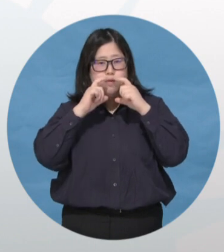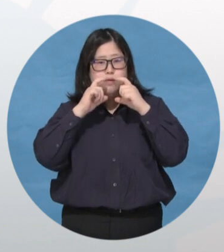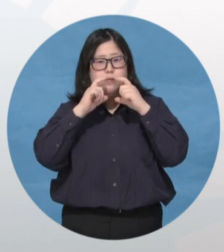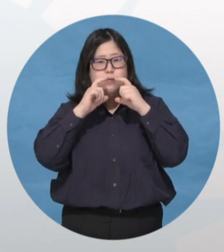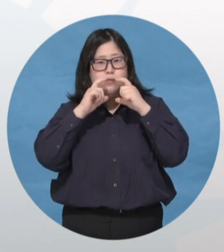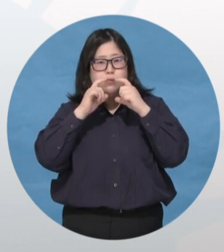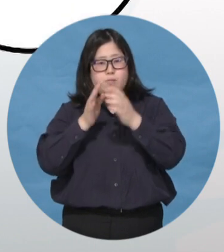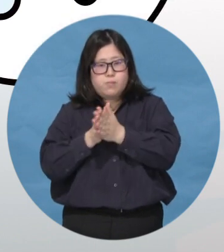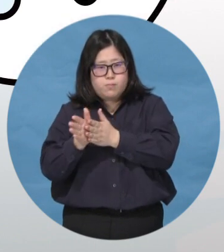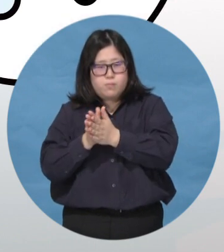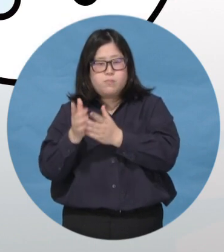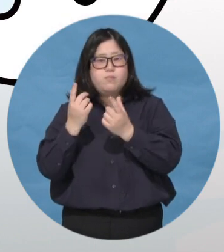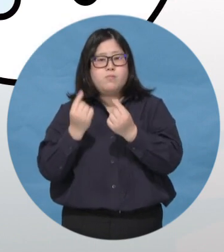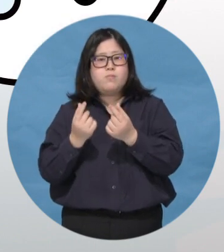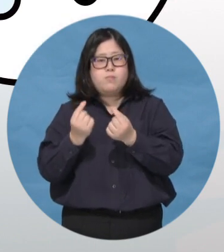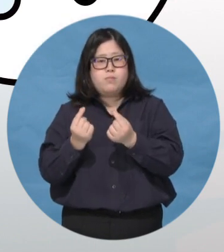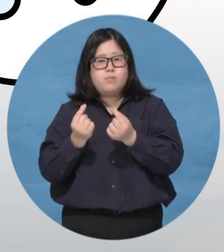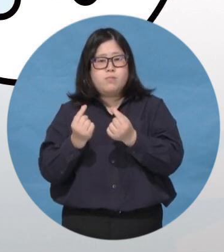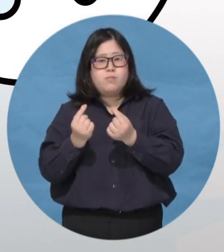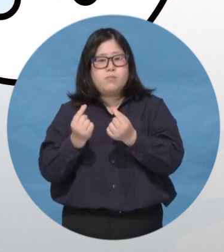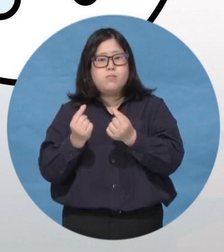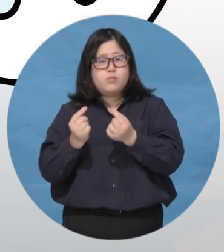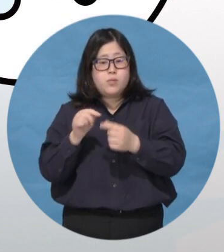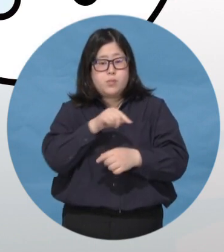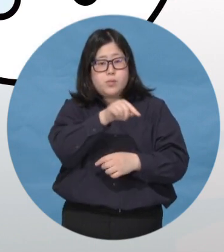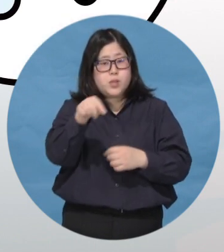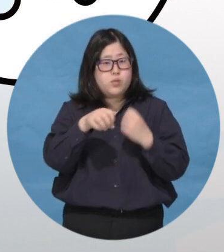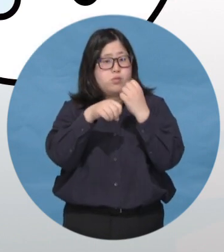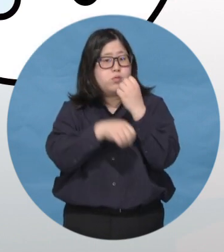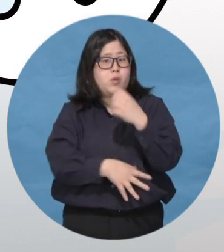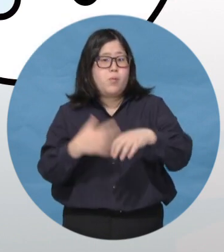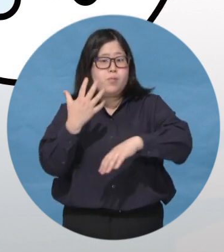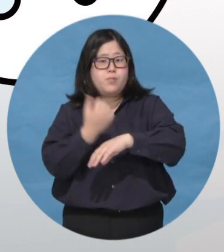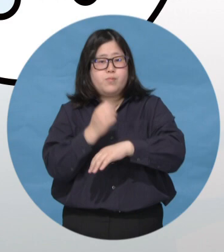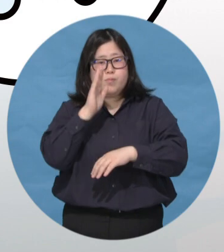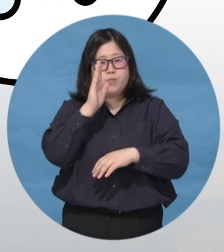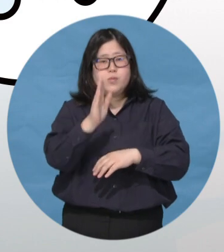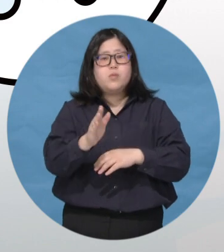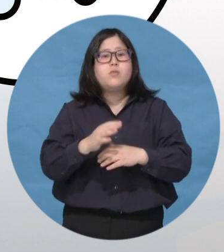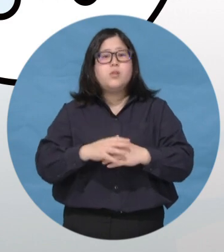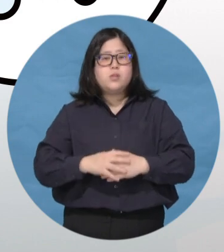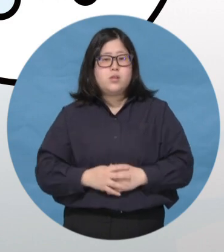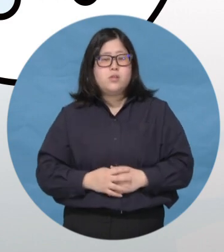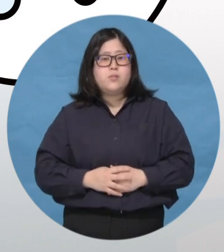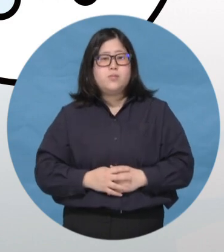用、手洗いの徹底、3つの基本を習慣にしてください。